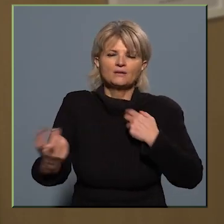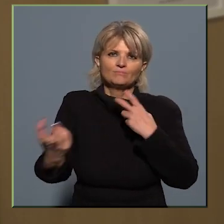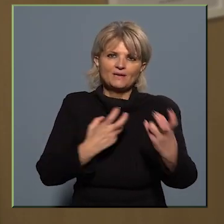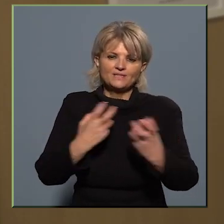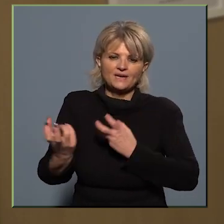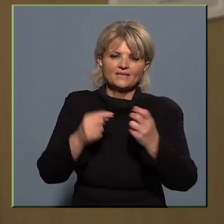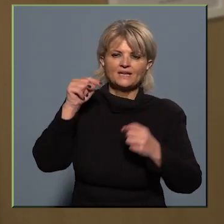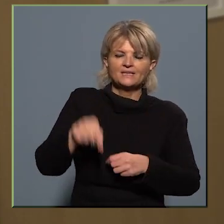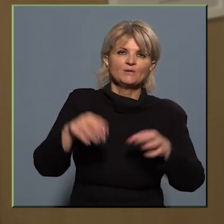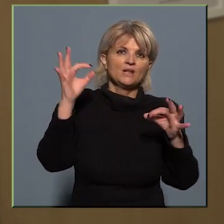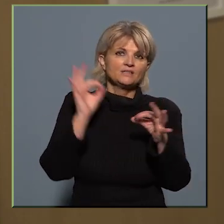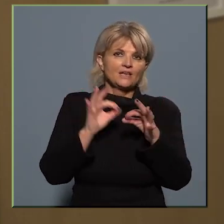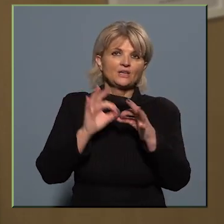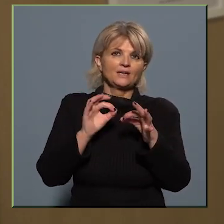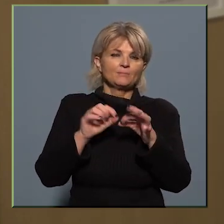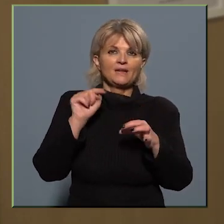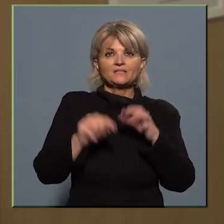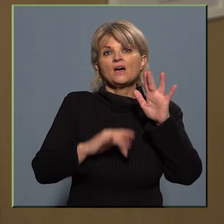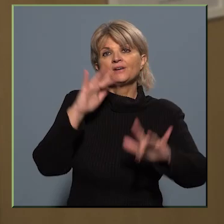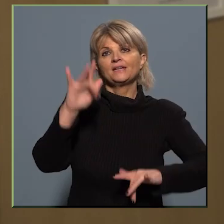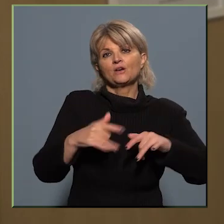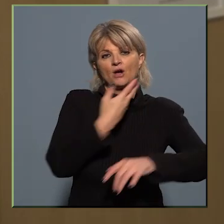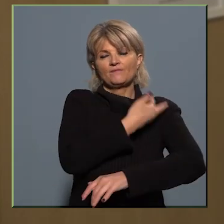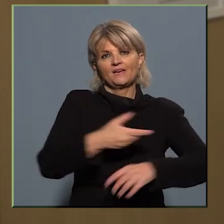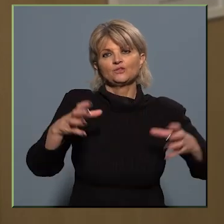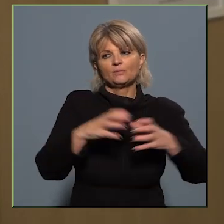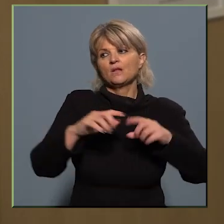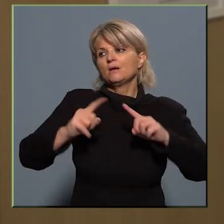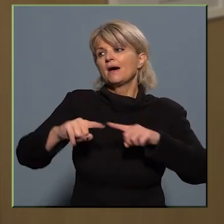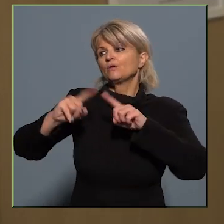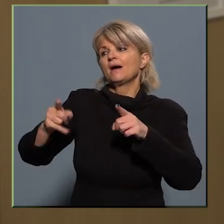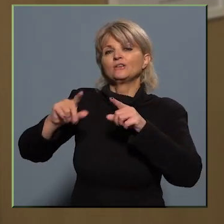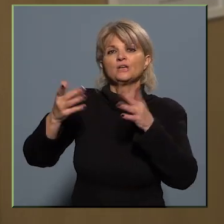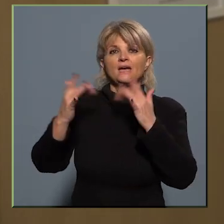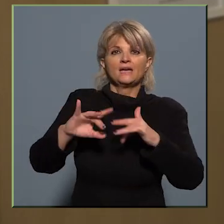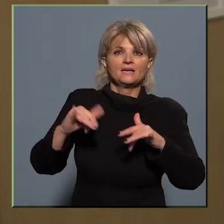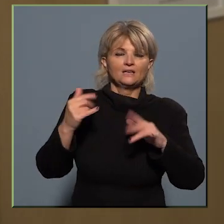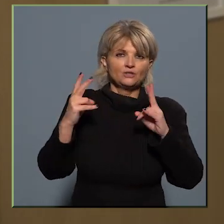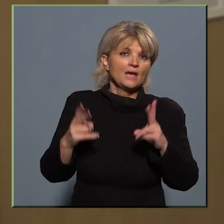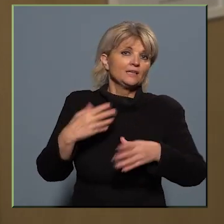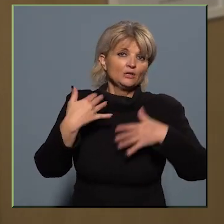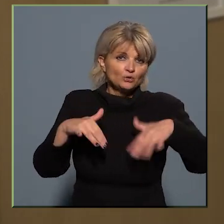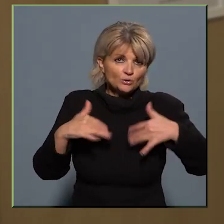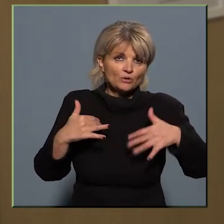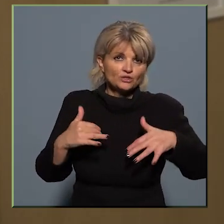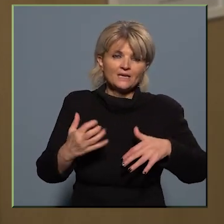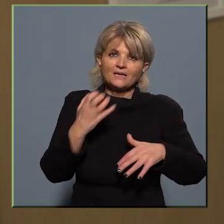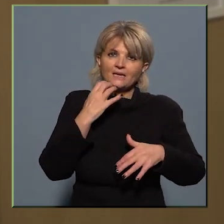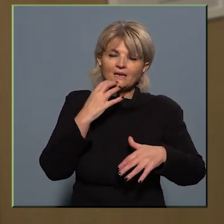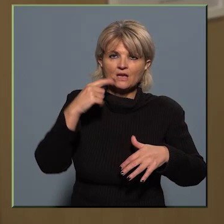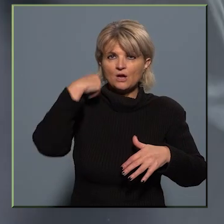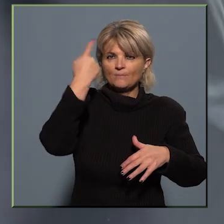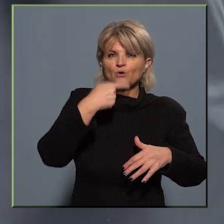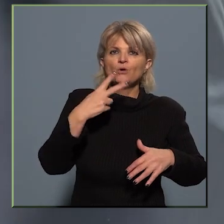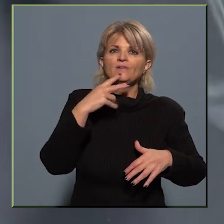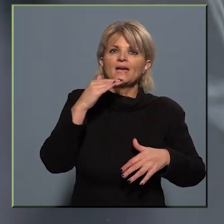és ezekben az esetekben, ezeknél a ritka vércsoportoknál természetesen bárhol máshol is keletkezhet olyan sürgős igény, amit az OVS-nek ki kell